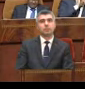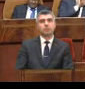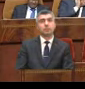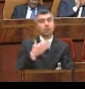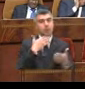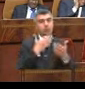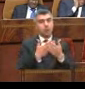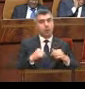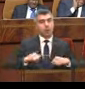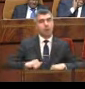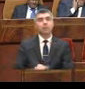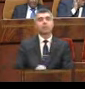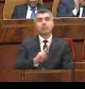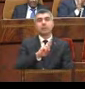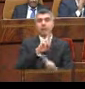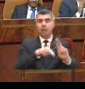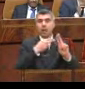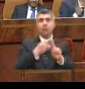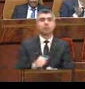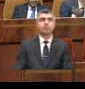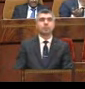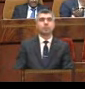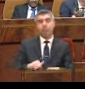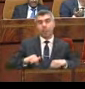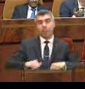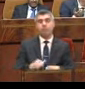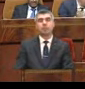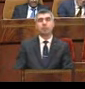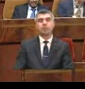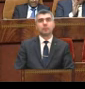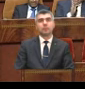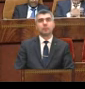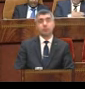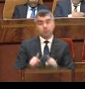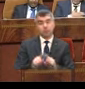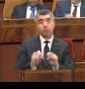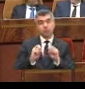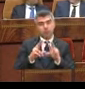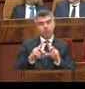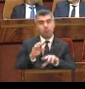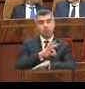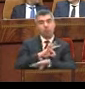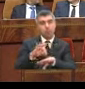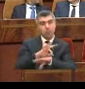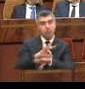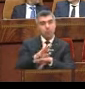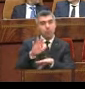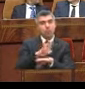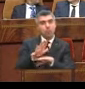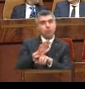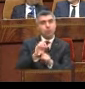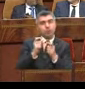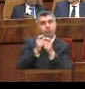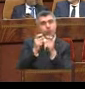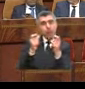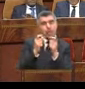شكرا السيدة الوزيرة على الجواب. السيدة الوزيرة، أكيد أن موظفي القطاع العام إلى جانب أجراء ومستخدمي